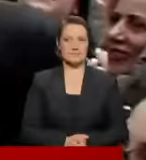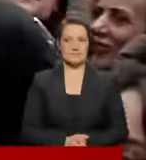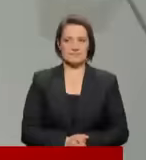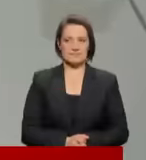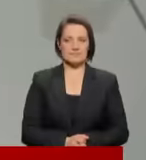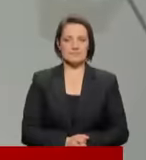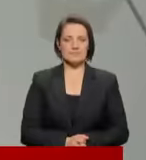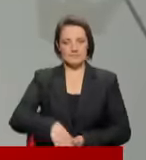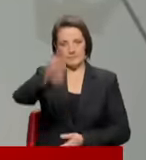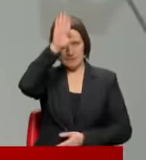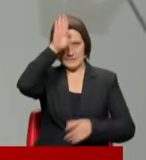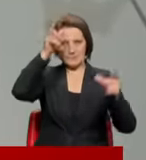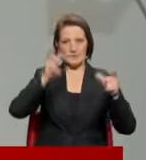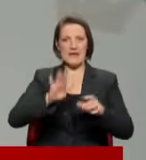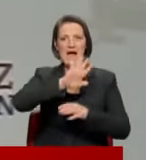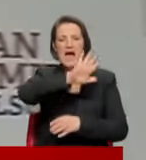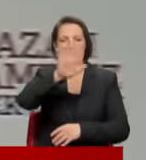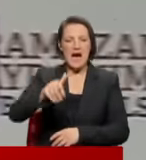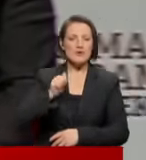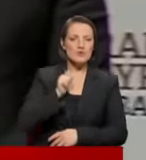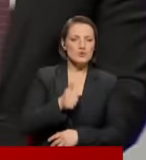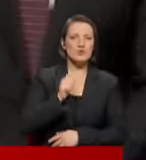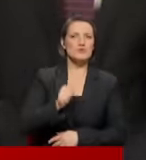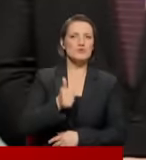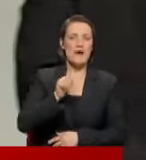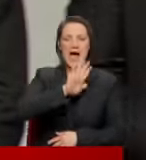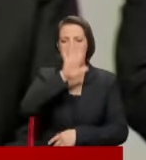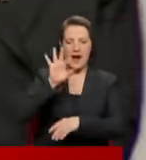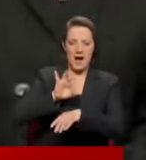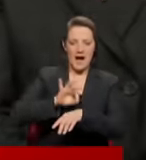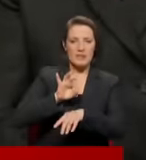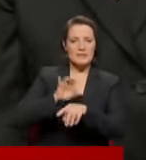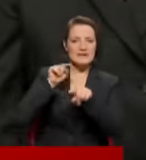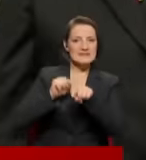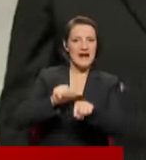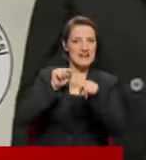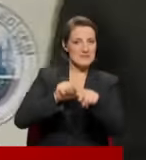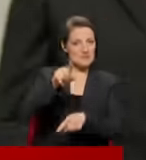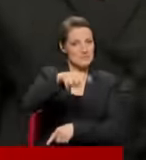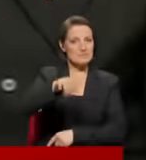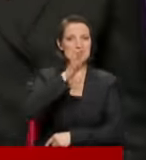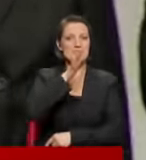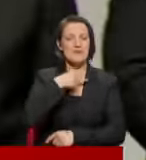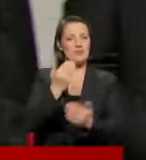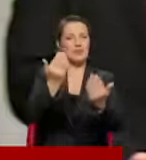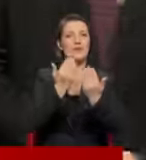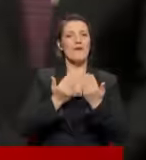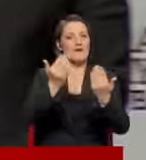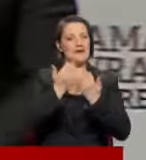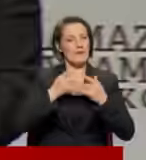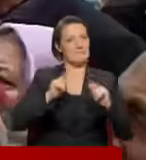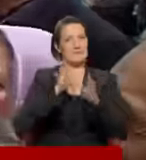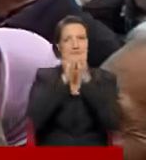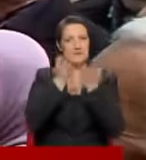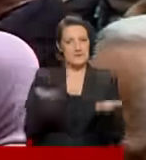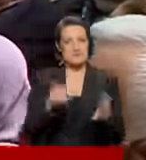Teşekkürler. İstanbul'da her günümü, her anımı takip ettiğinizi biliyorum. Dualar ettiğinizi